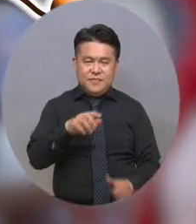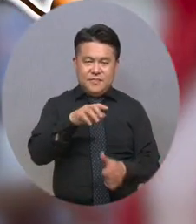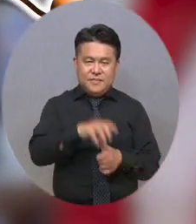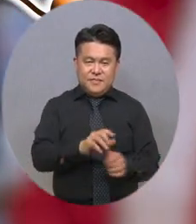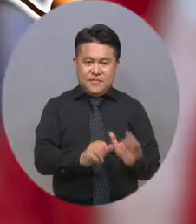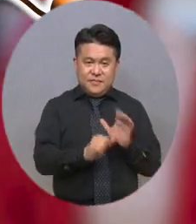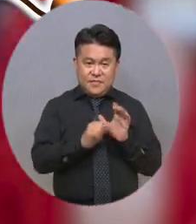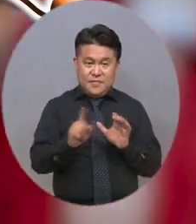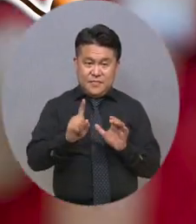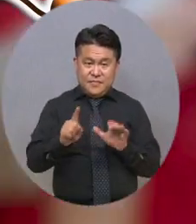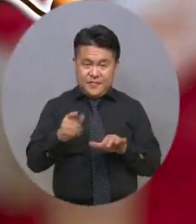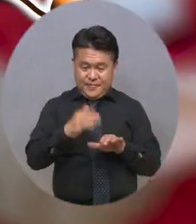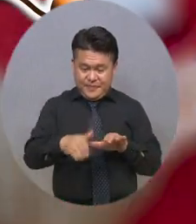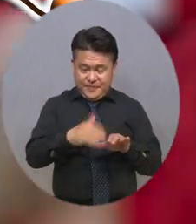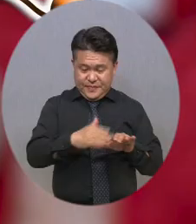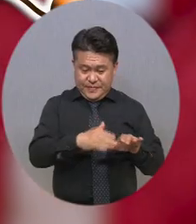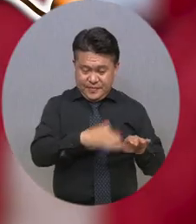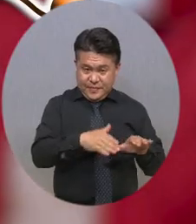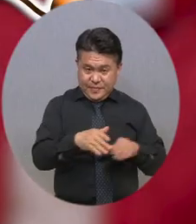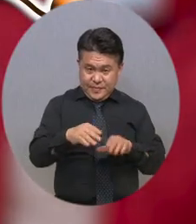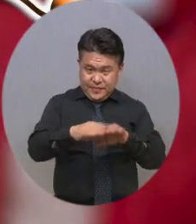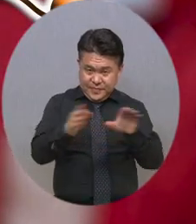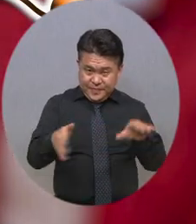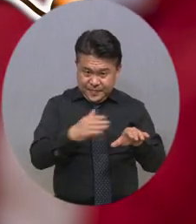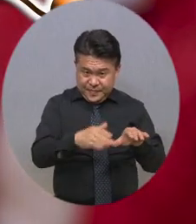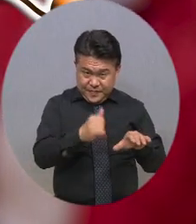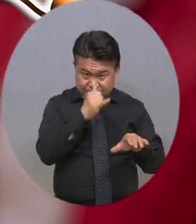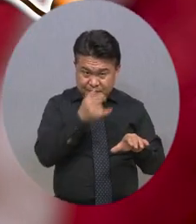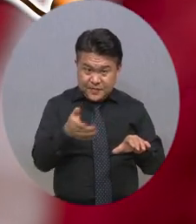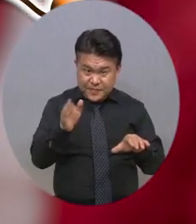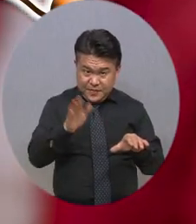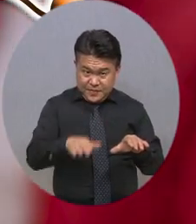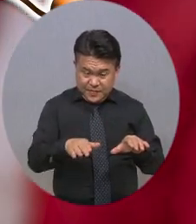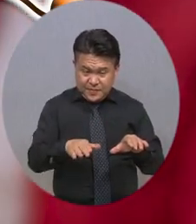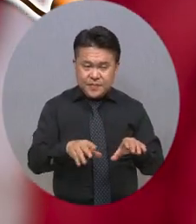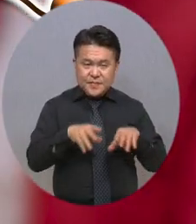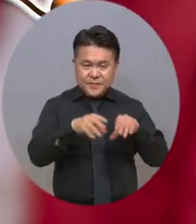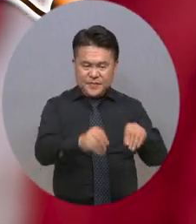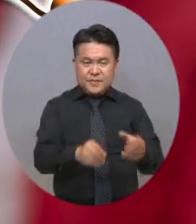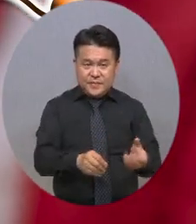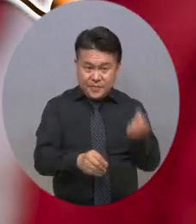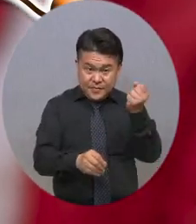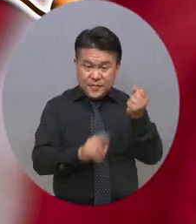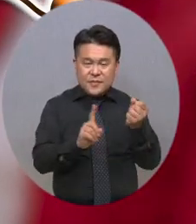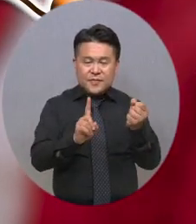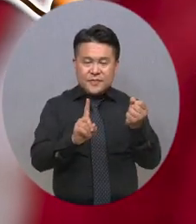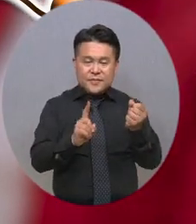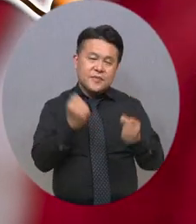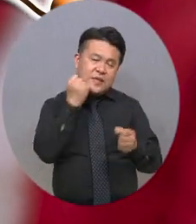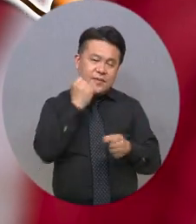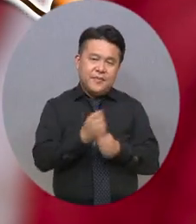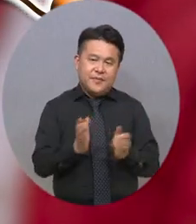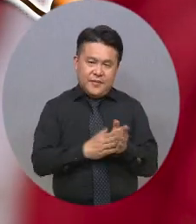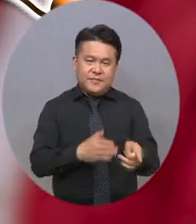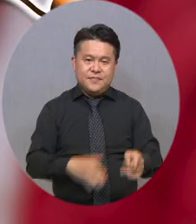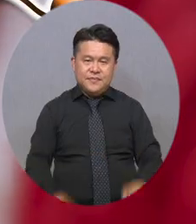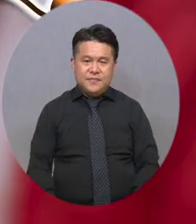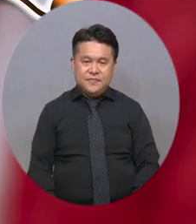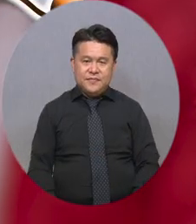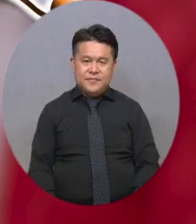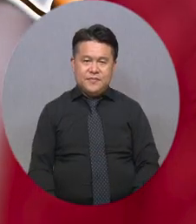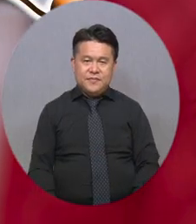버섯을 가지고 요거를 썰면 슬라이스가 되는데 네. 요 건 표고를 가지고 이렇게 지금 스낵을 만들었습니다. 만들었고